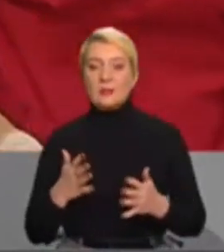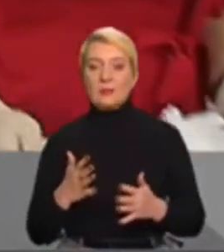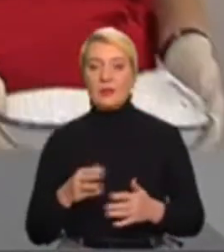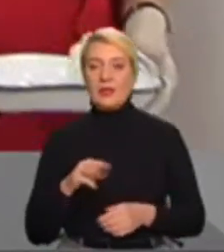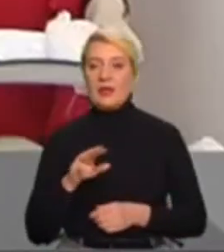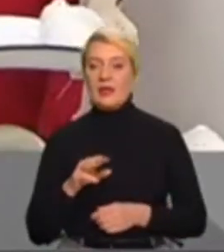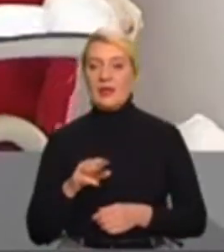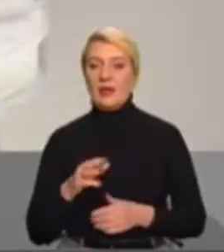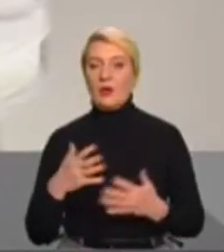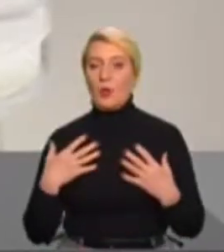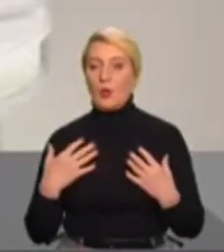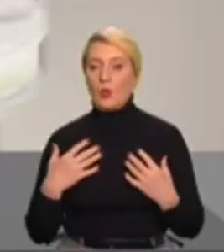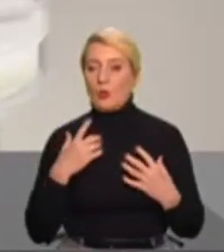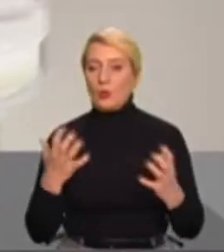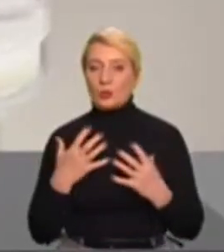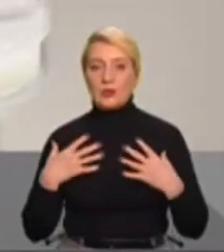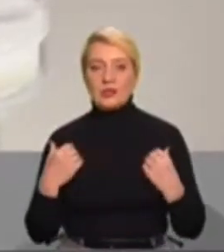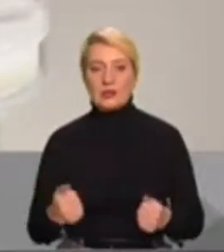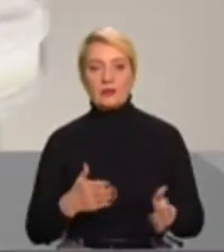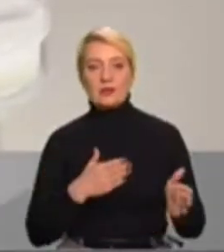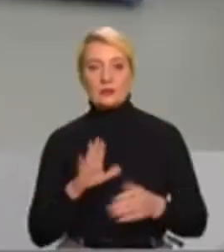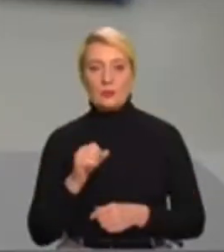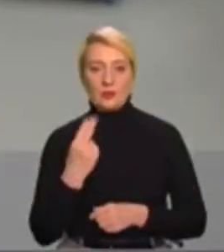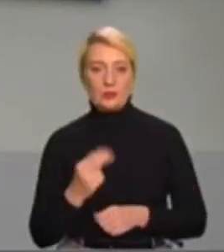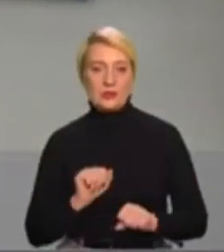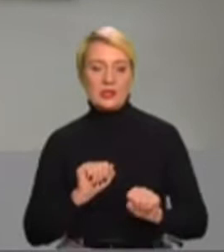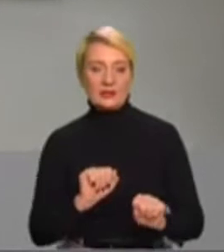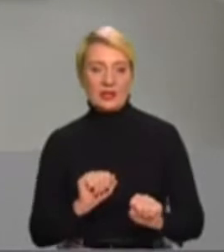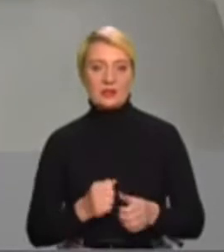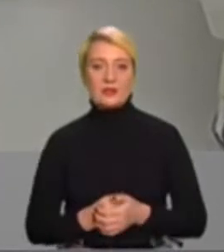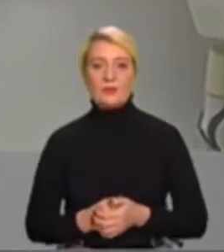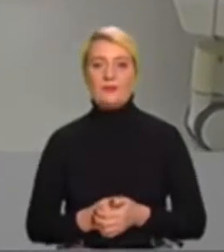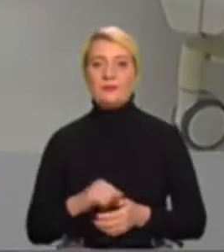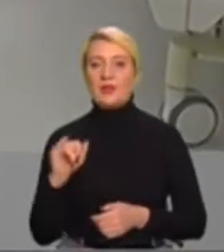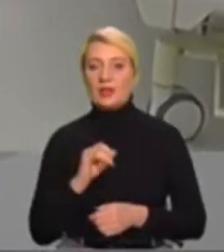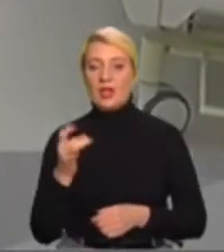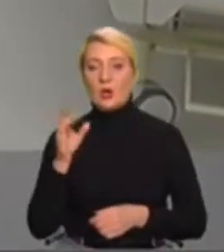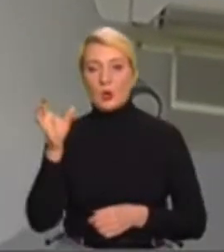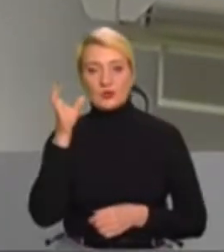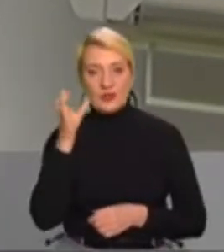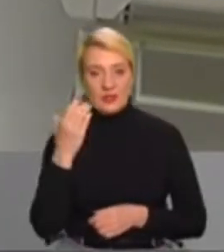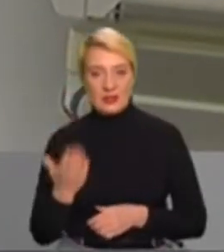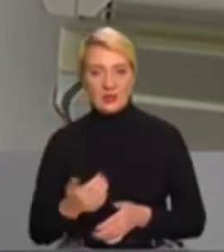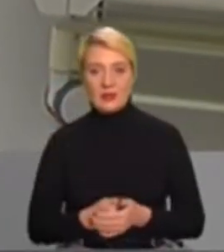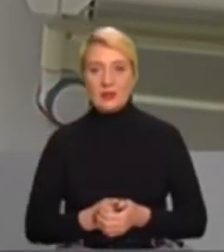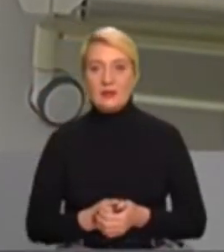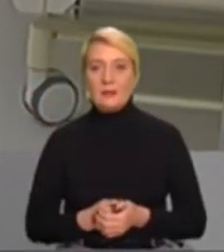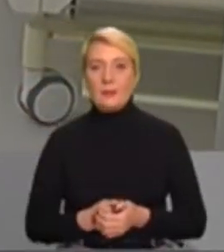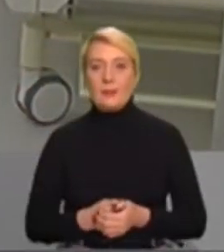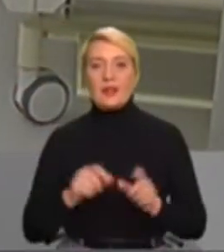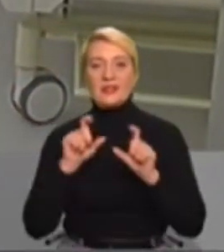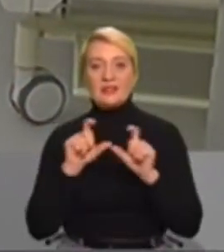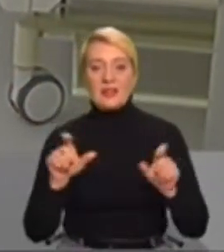ці матеріали і в системі соціального захисту, і в освітніх, скажімо так,